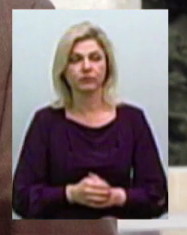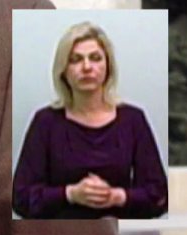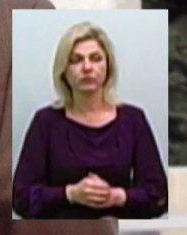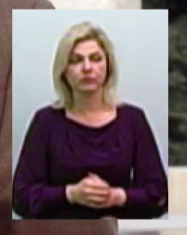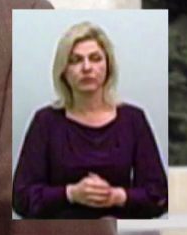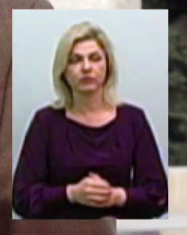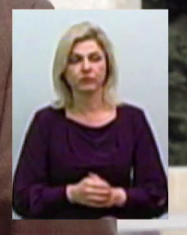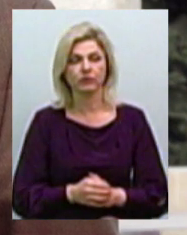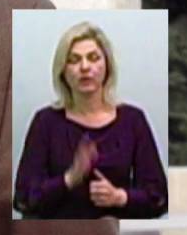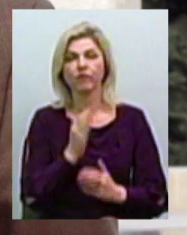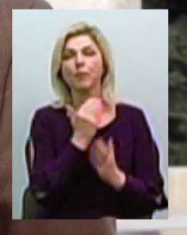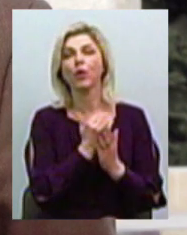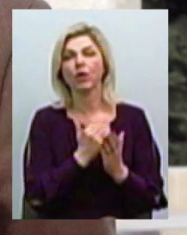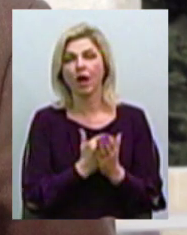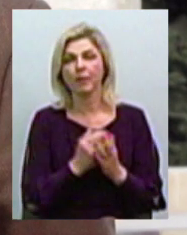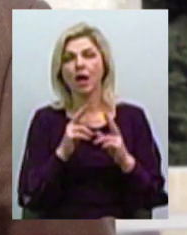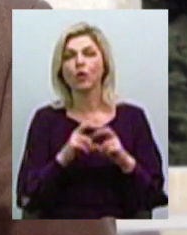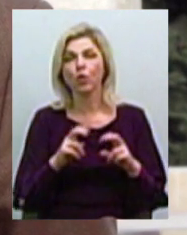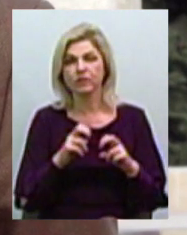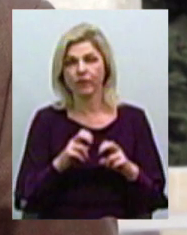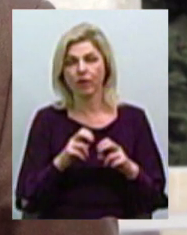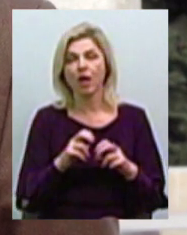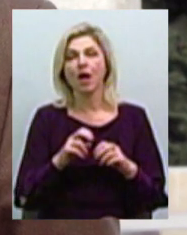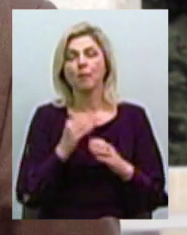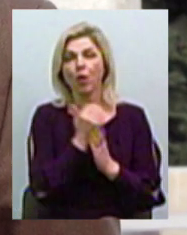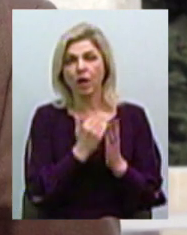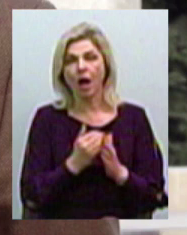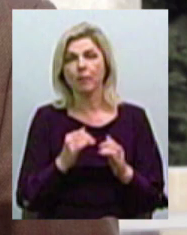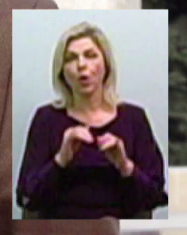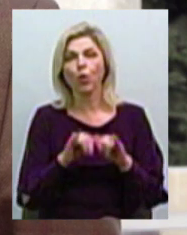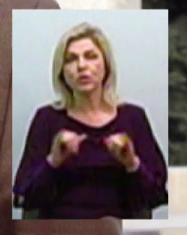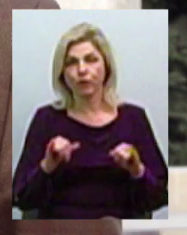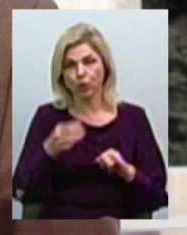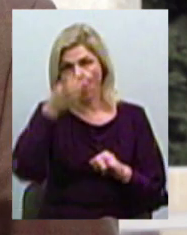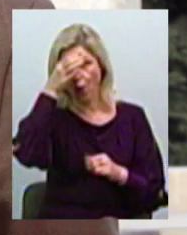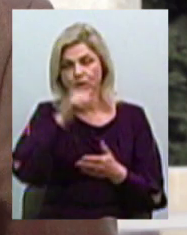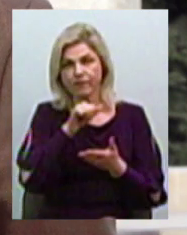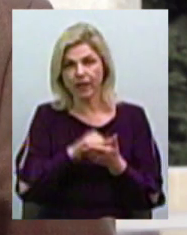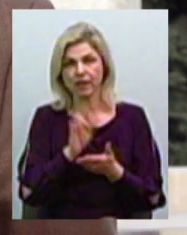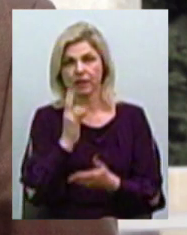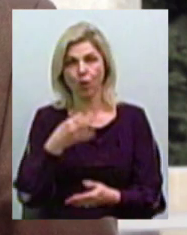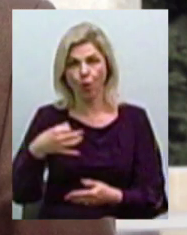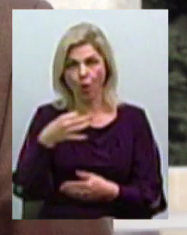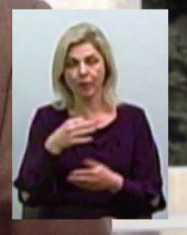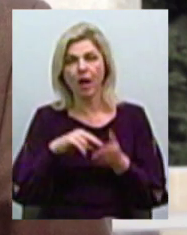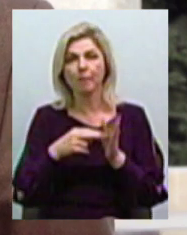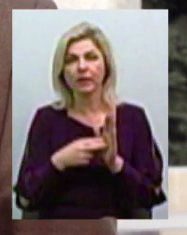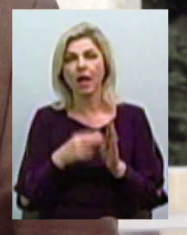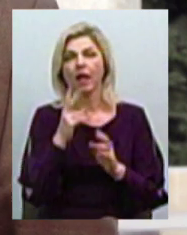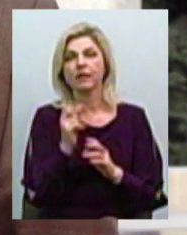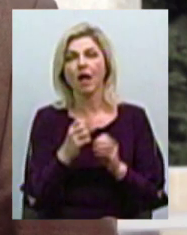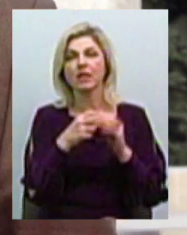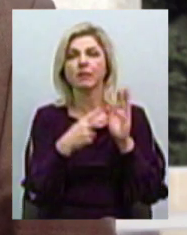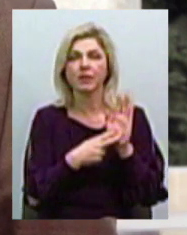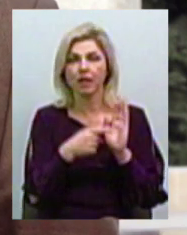в рамках програми розвитку освіти Миколаївської області, передбаченої на 17-21 роки,